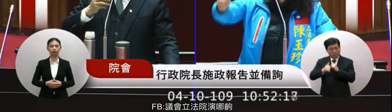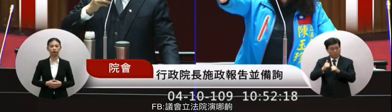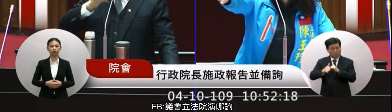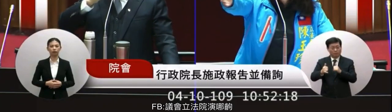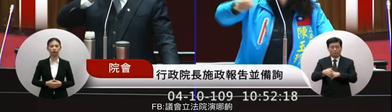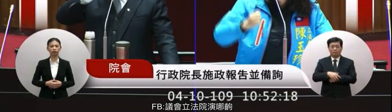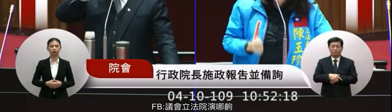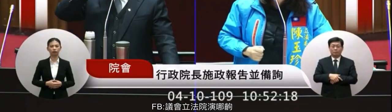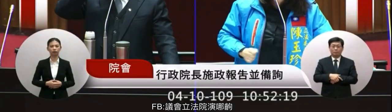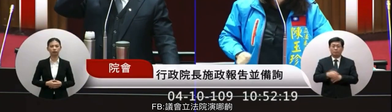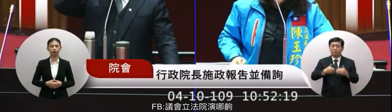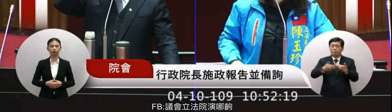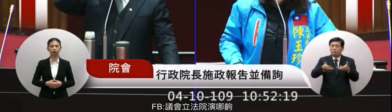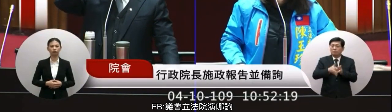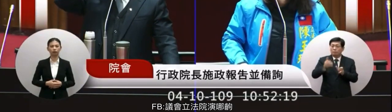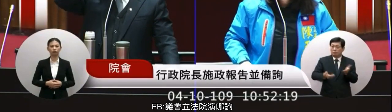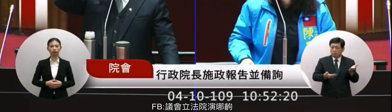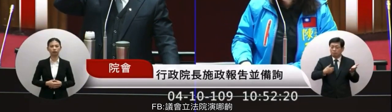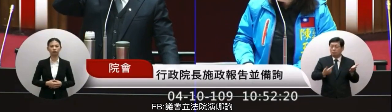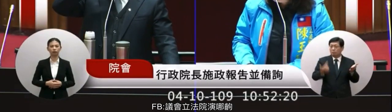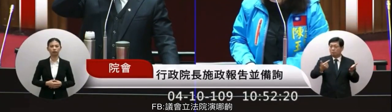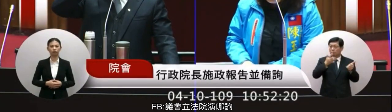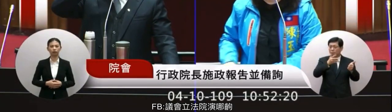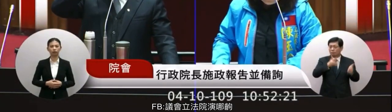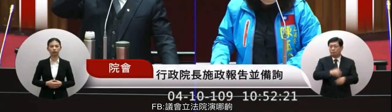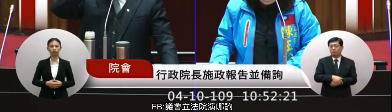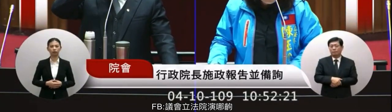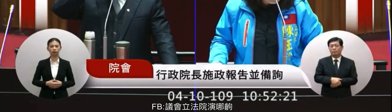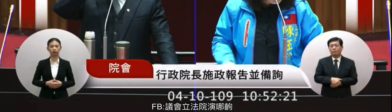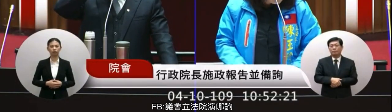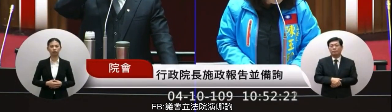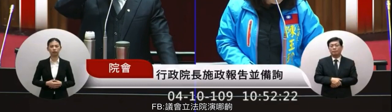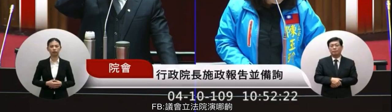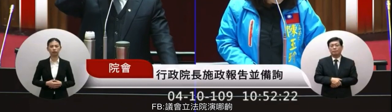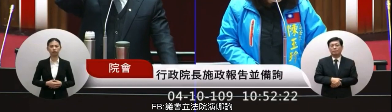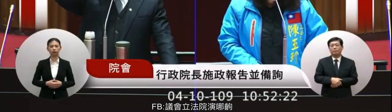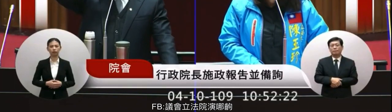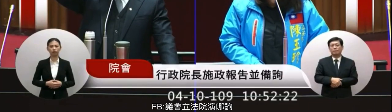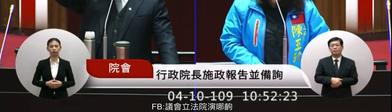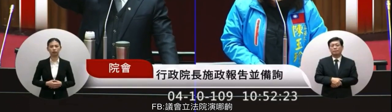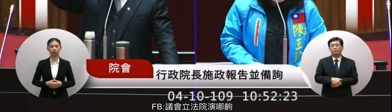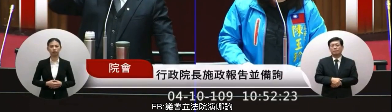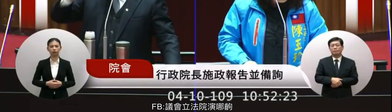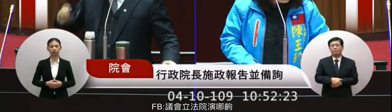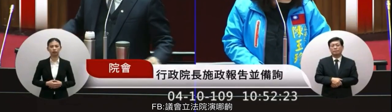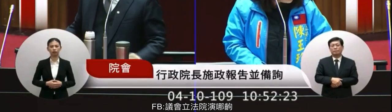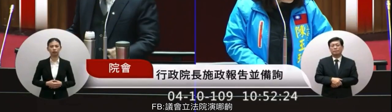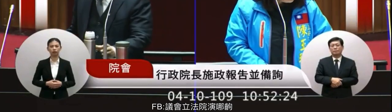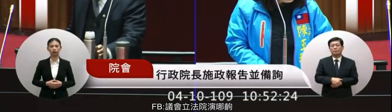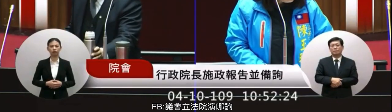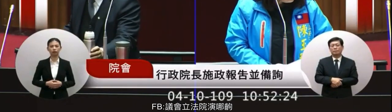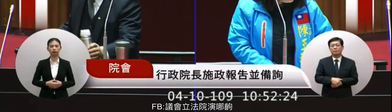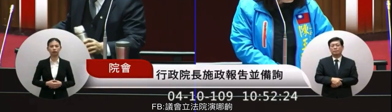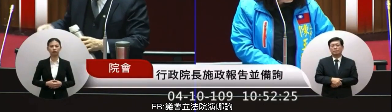这个那个交通部长，我要赶快再讲一个交通部的事情。 好， 那个